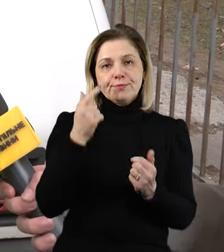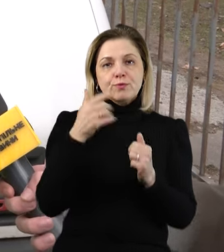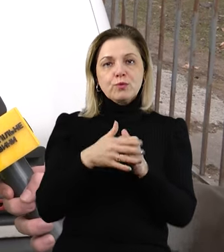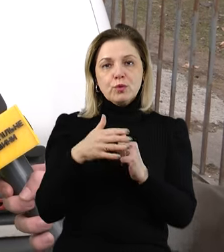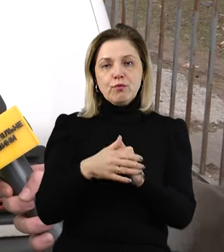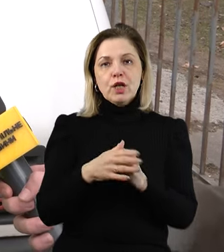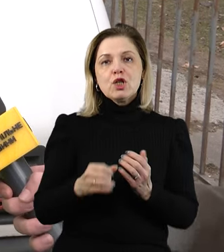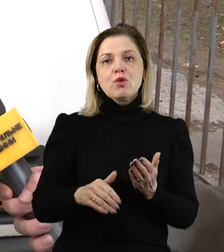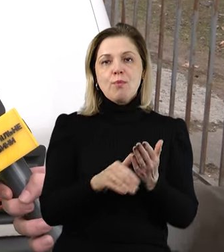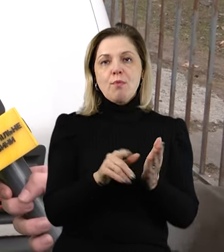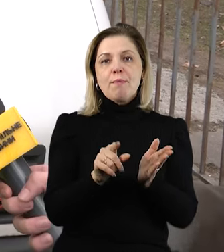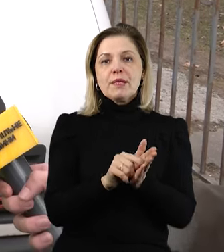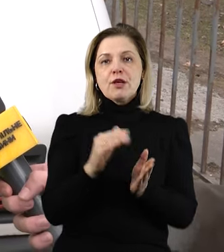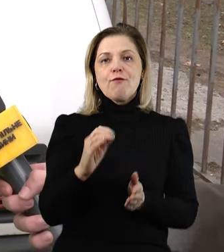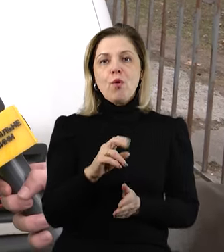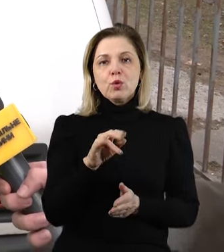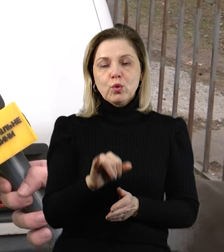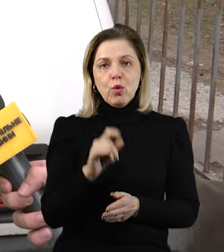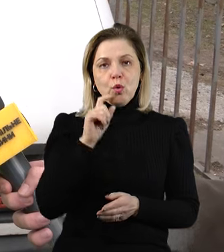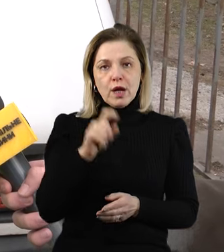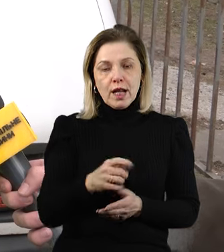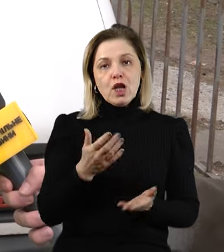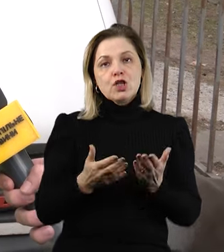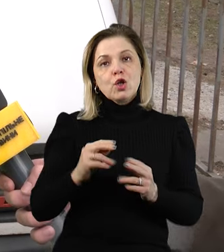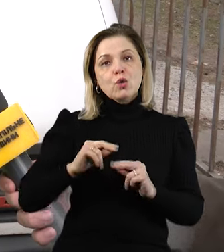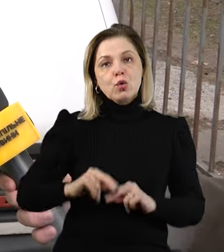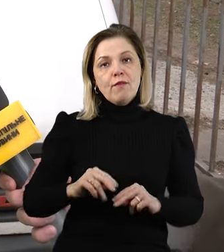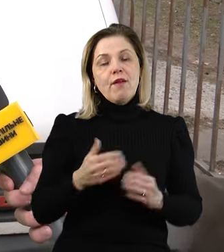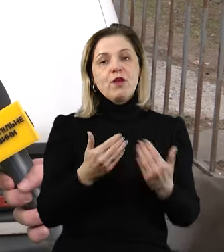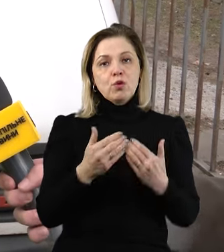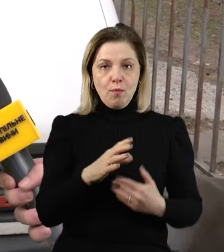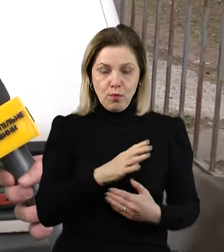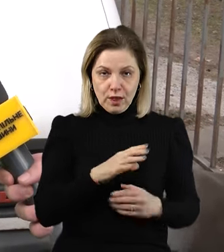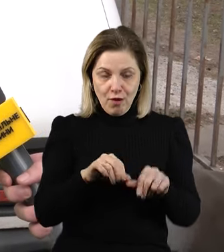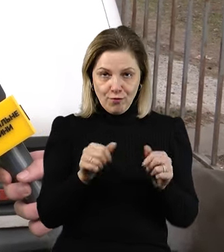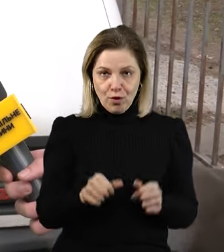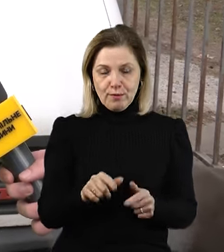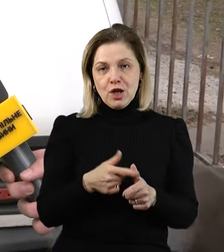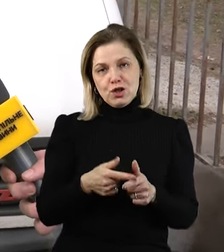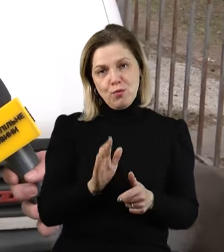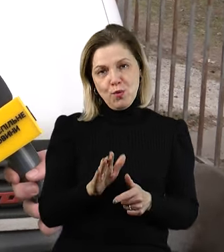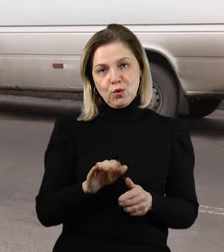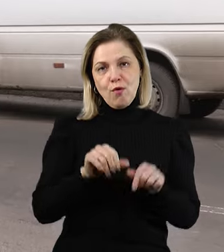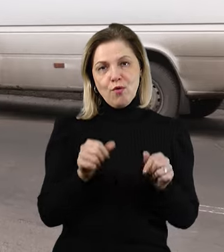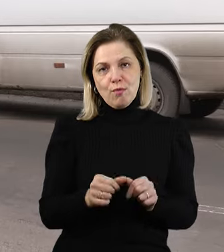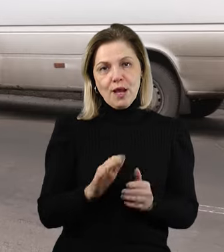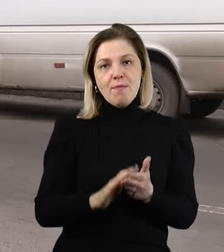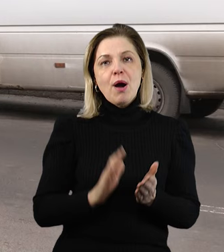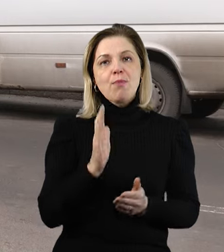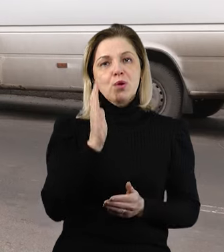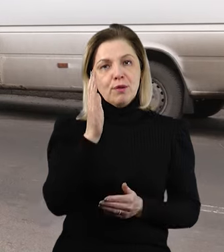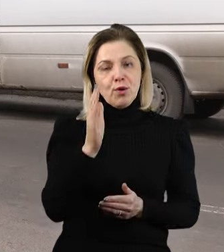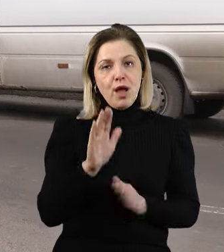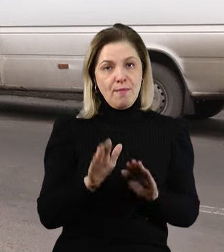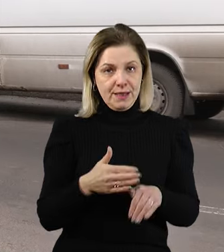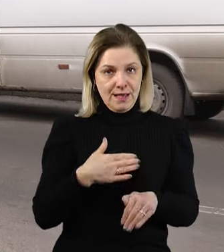допомогою Пенсійного фонду України, чи трудові відносини з ним були оформлені, чи будуть оформлені в майбутньому після нашого